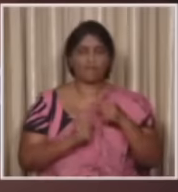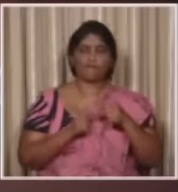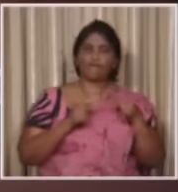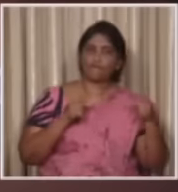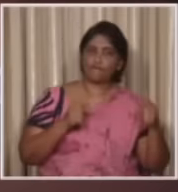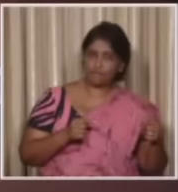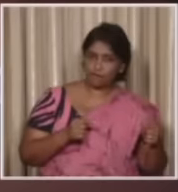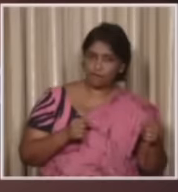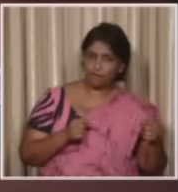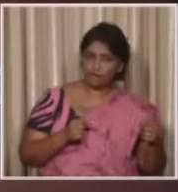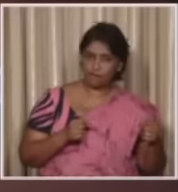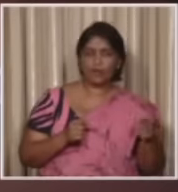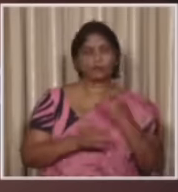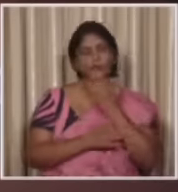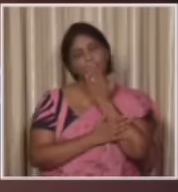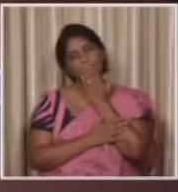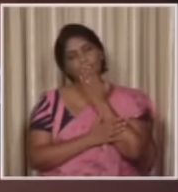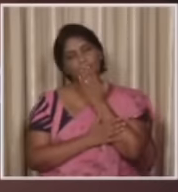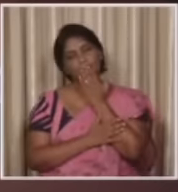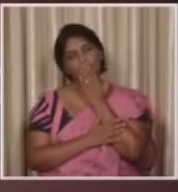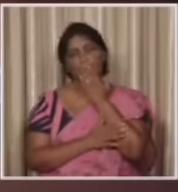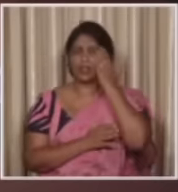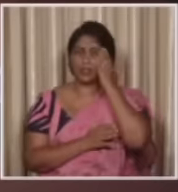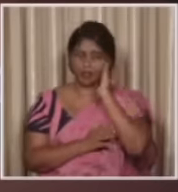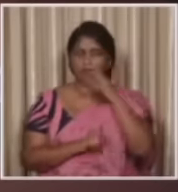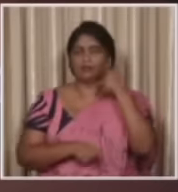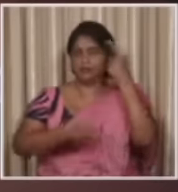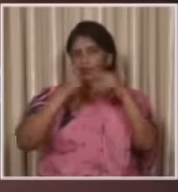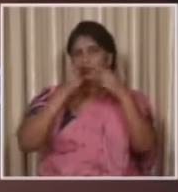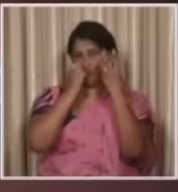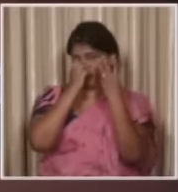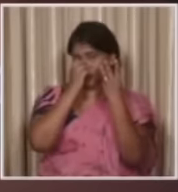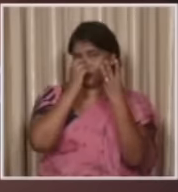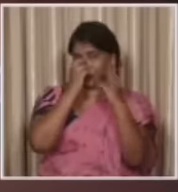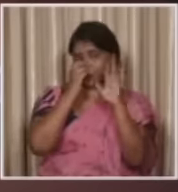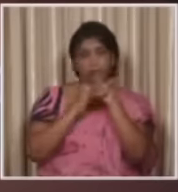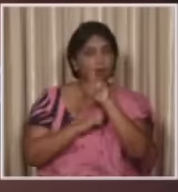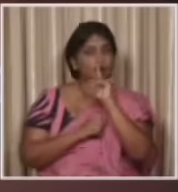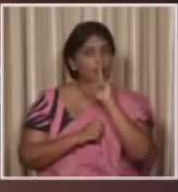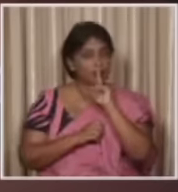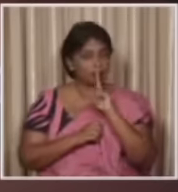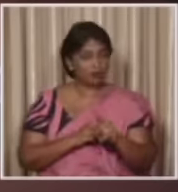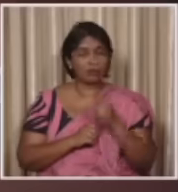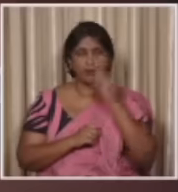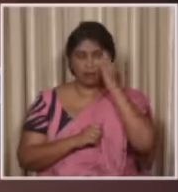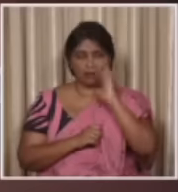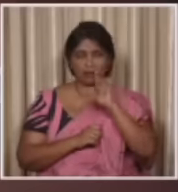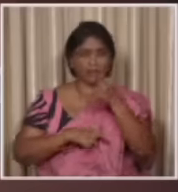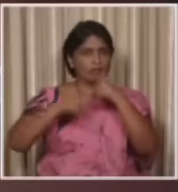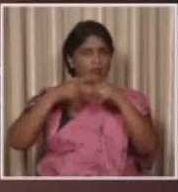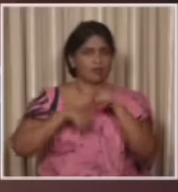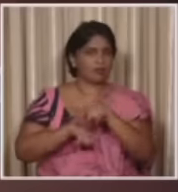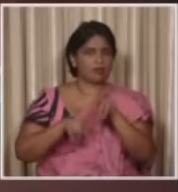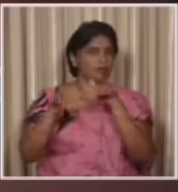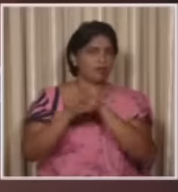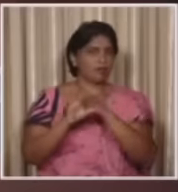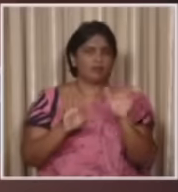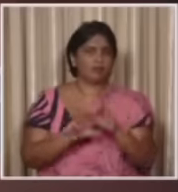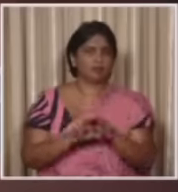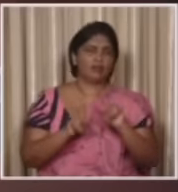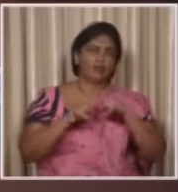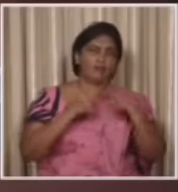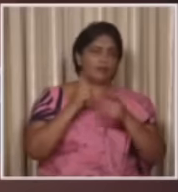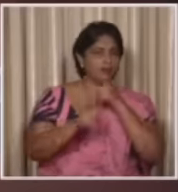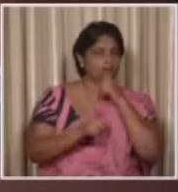වීම නිහඬව සිටීම. ඒක සාමාන්‍ය සම්ප්‍රදාය. හැබැයි ඔබතුමා කියනවා නම් මේක සාමාන්‍ය සම්ප්‍රදායට නෙවෙයි ඇතුළත් වෙන්නේ කියලා වෙන